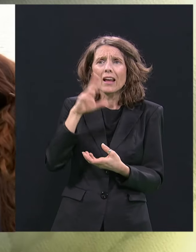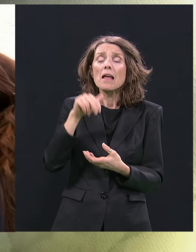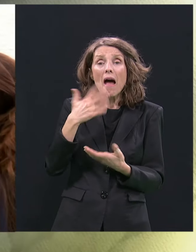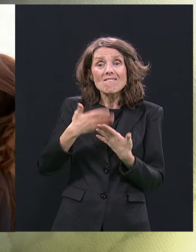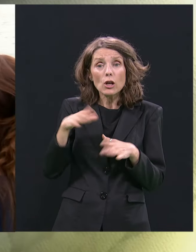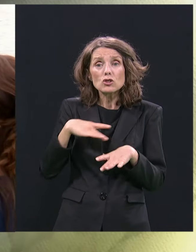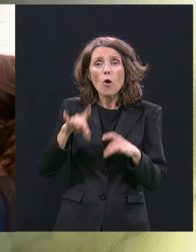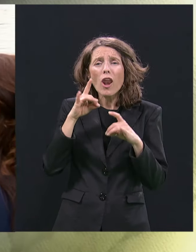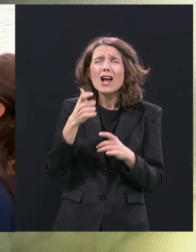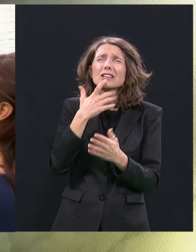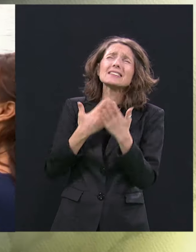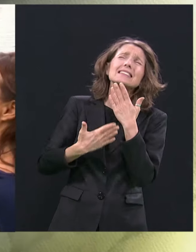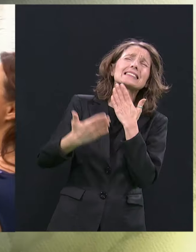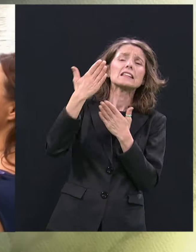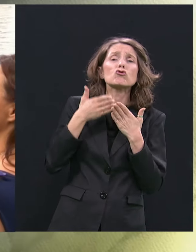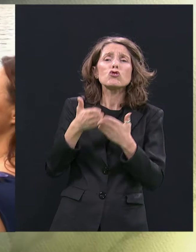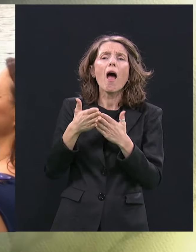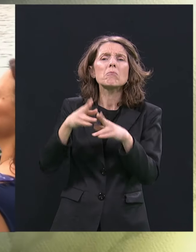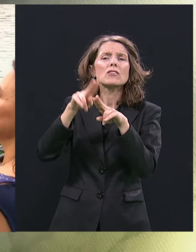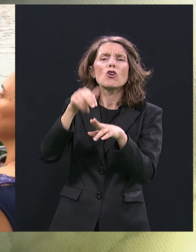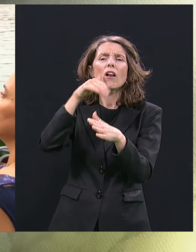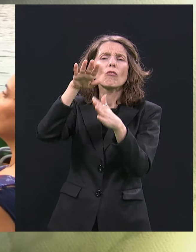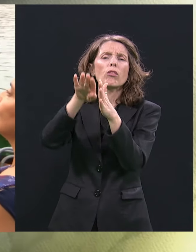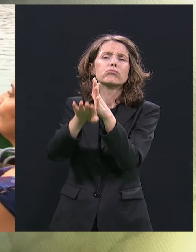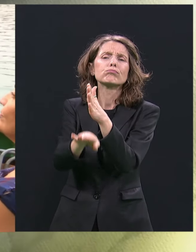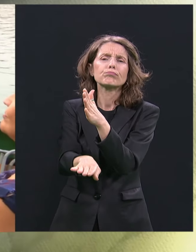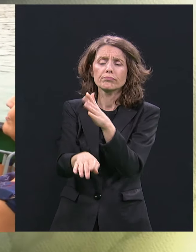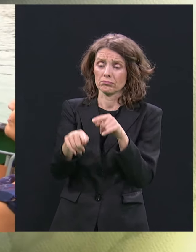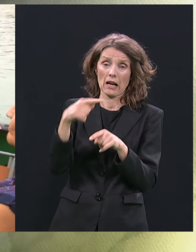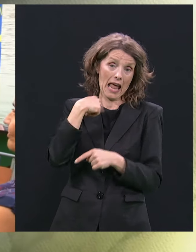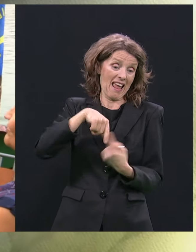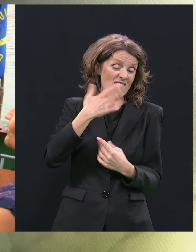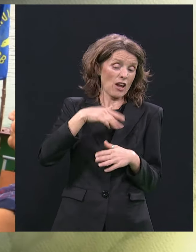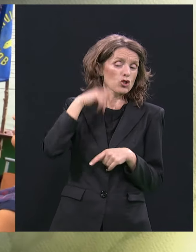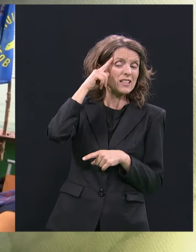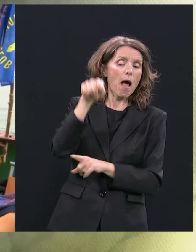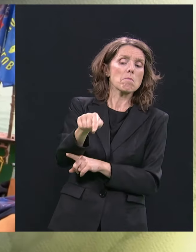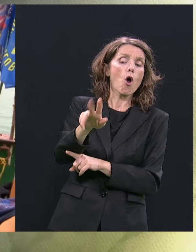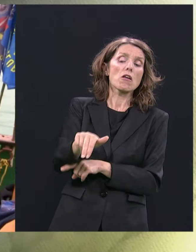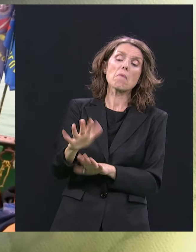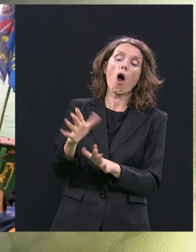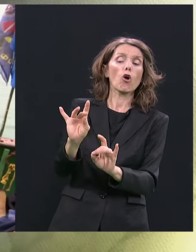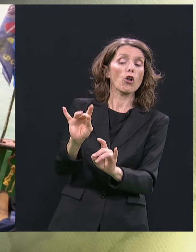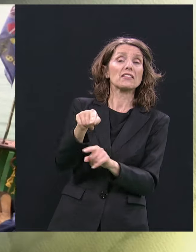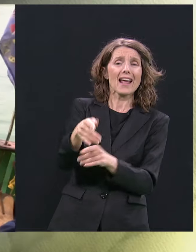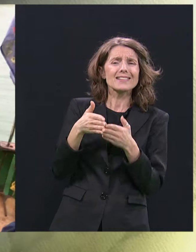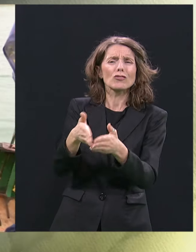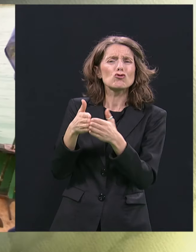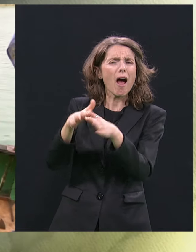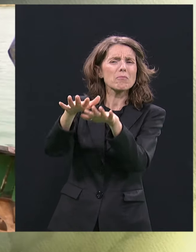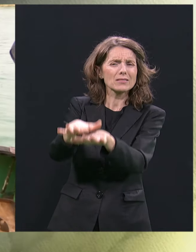čamaca pronađenih u vodi. Sigurno da znamo gde ih ima jedno 10, ali ih ne diramo, ne vadimo zato